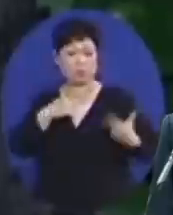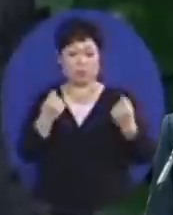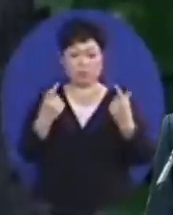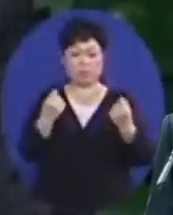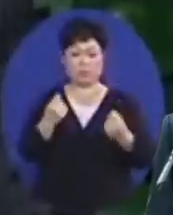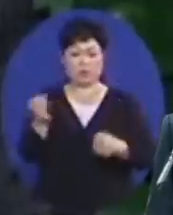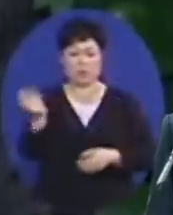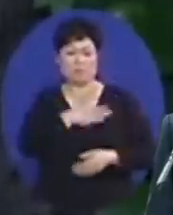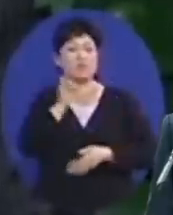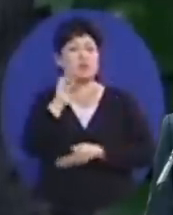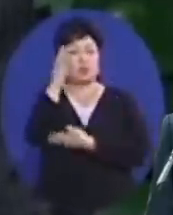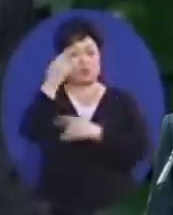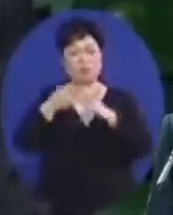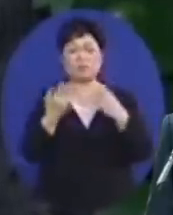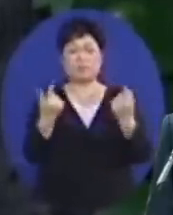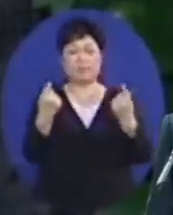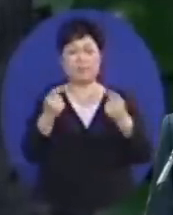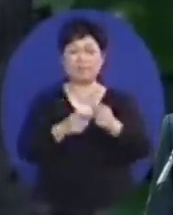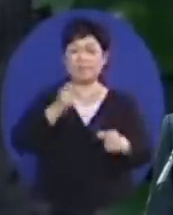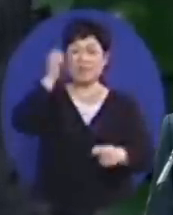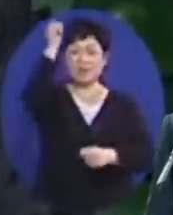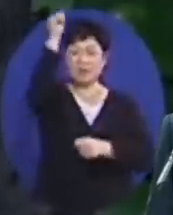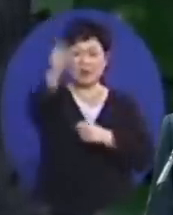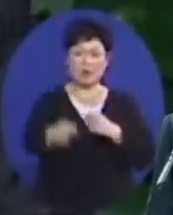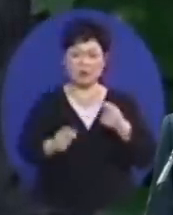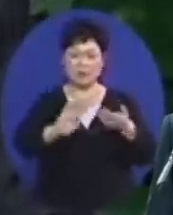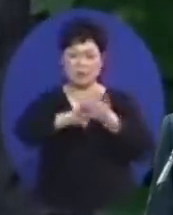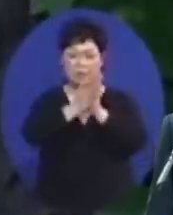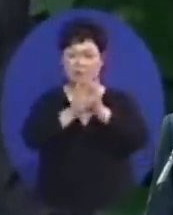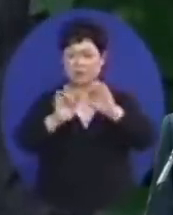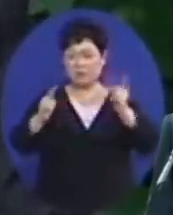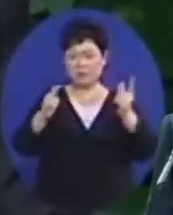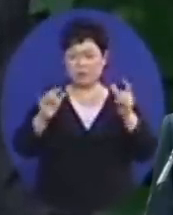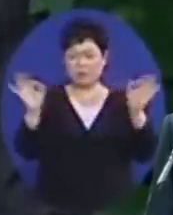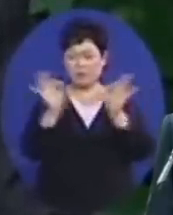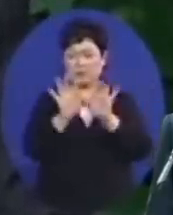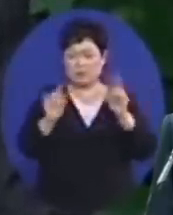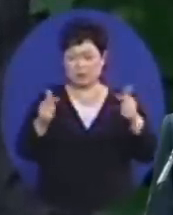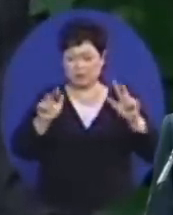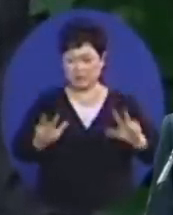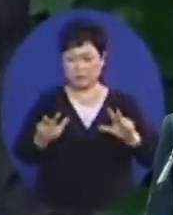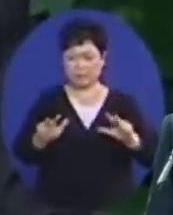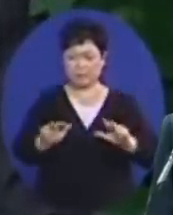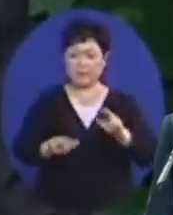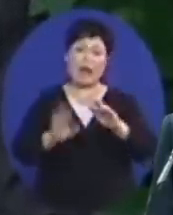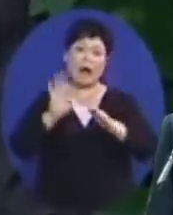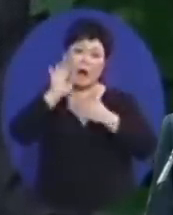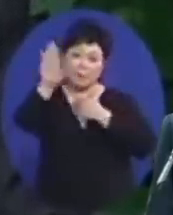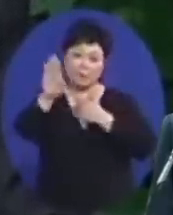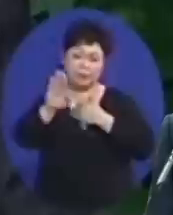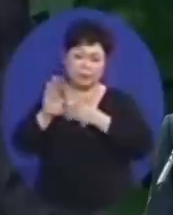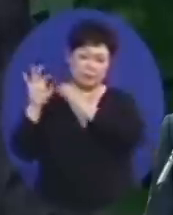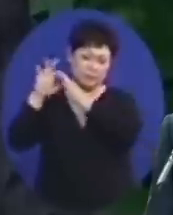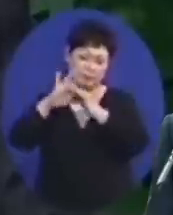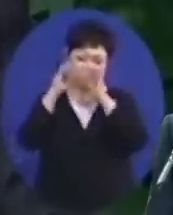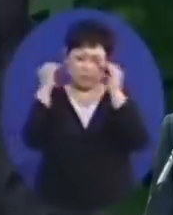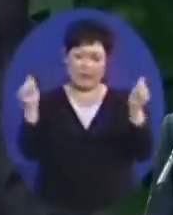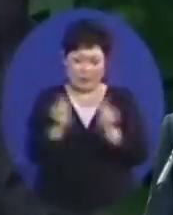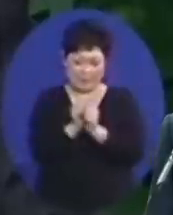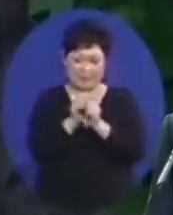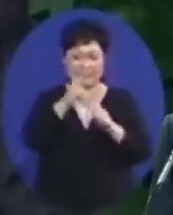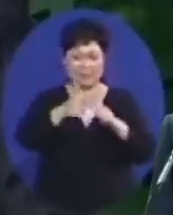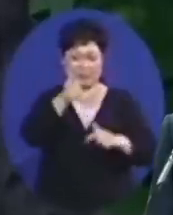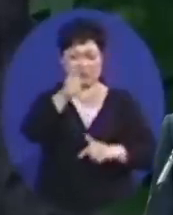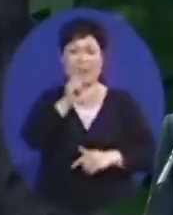영화는 그런 것입니다. 영원히 변치 않고 사라지지 않고 지금과 내세에 같이 하시는 친구는 예수님밖에